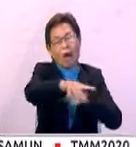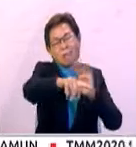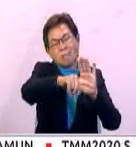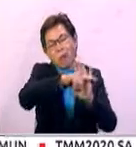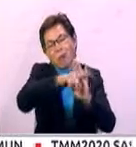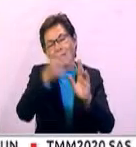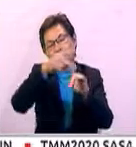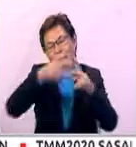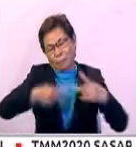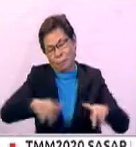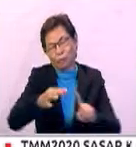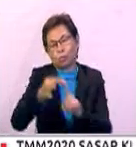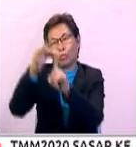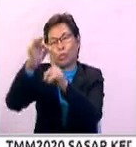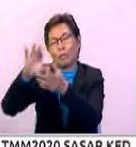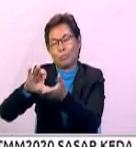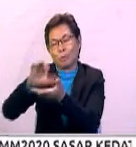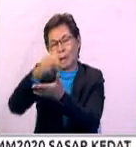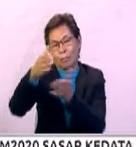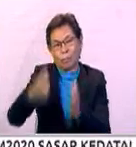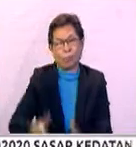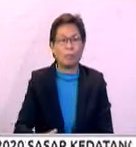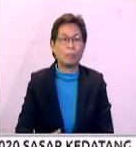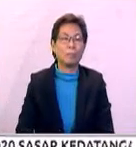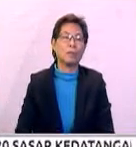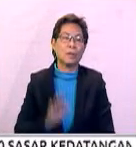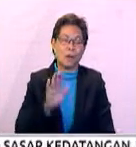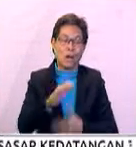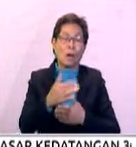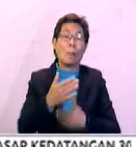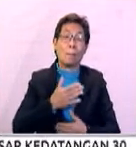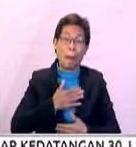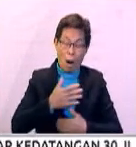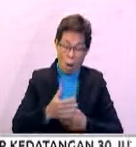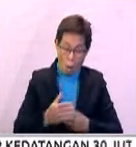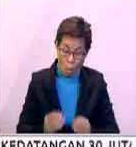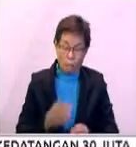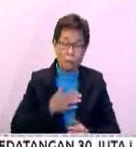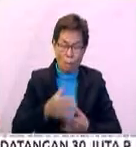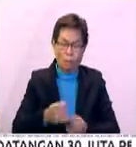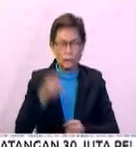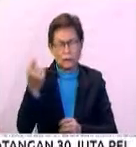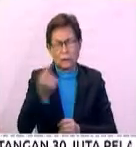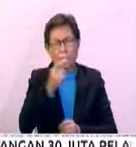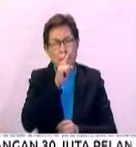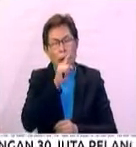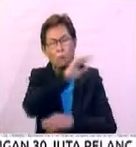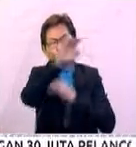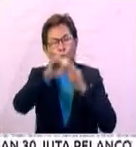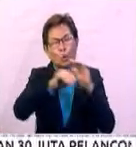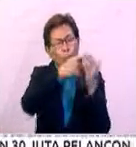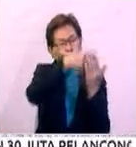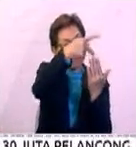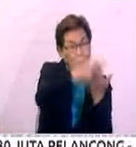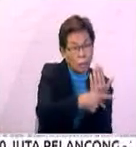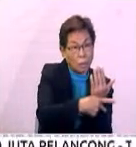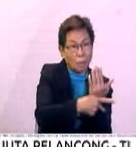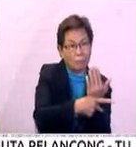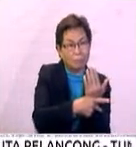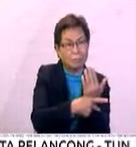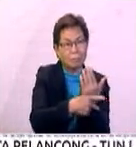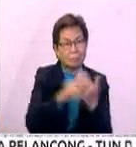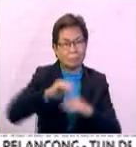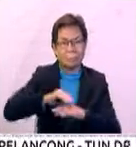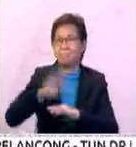kepada pasaran terutamanya pihak pelabur. Pihak kementerian ya akan sentiasa memastikan bahawa semua inisiatif tidak